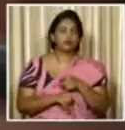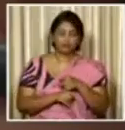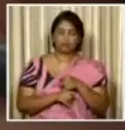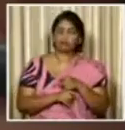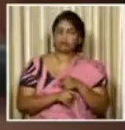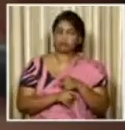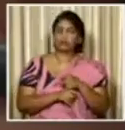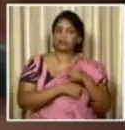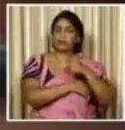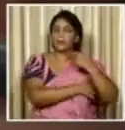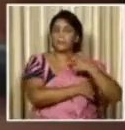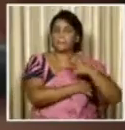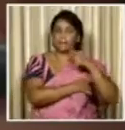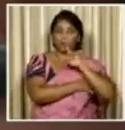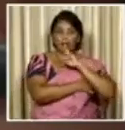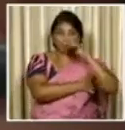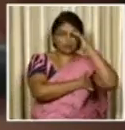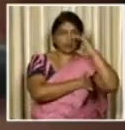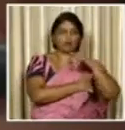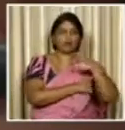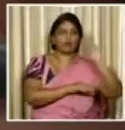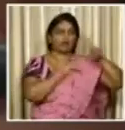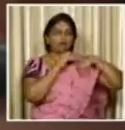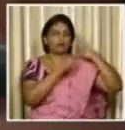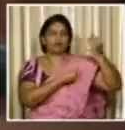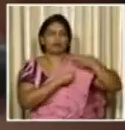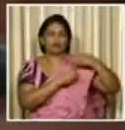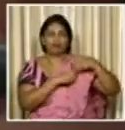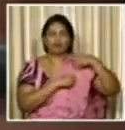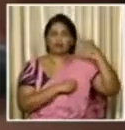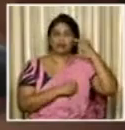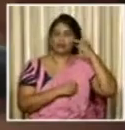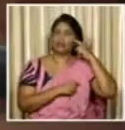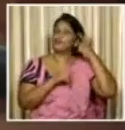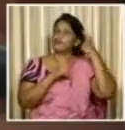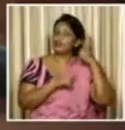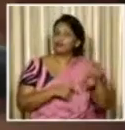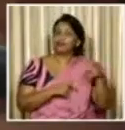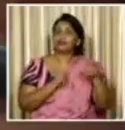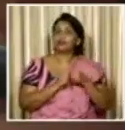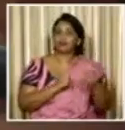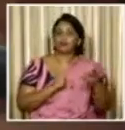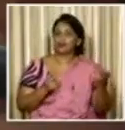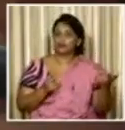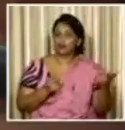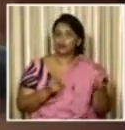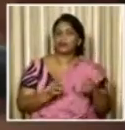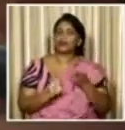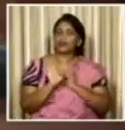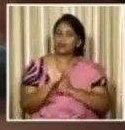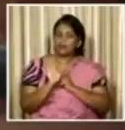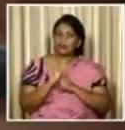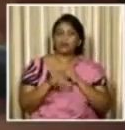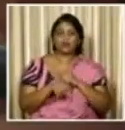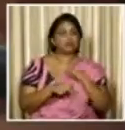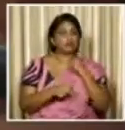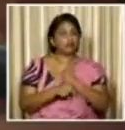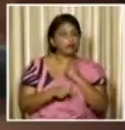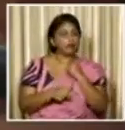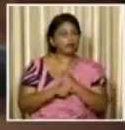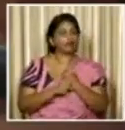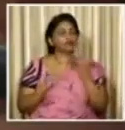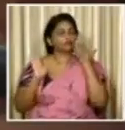visunut Mahinda yapa parapositaye bawata patwena. Insa uta mokada siddune. Hema welama andu